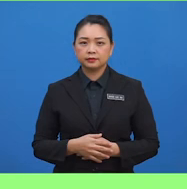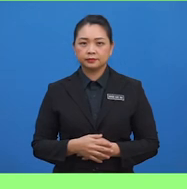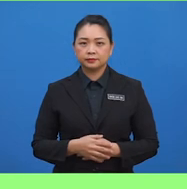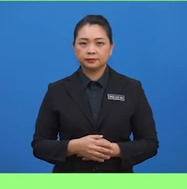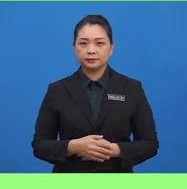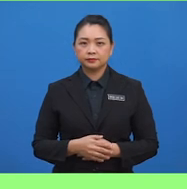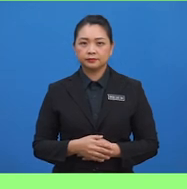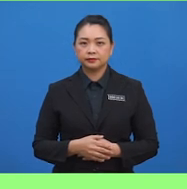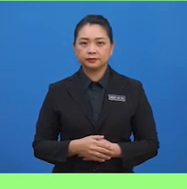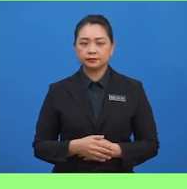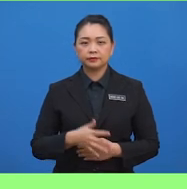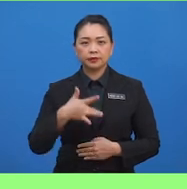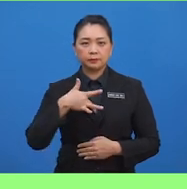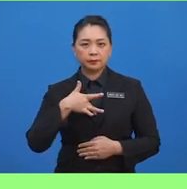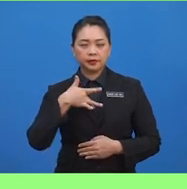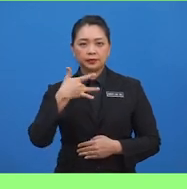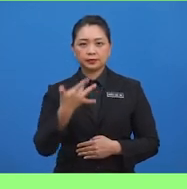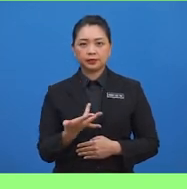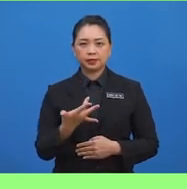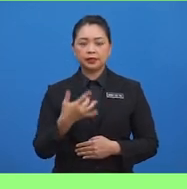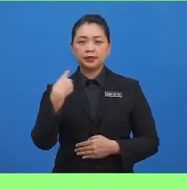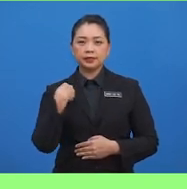Hai perasaan